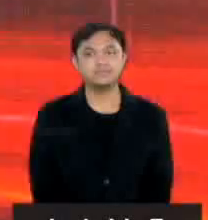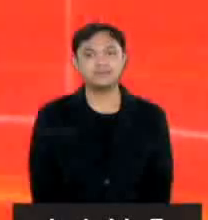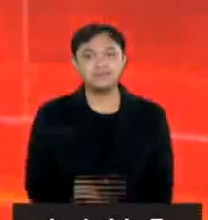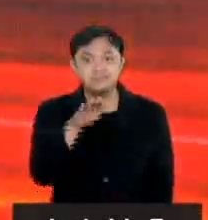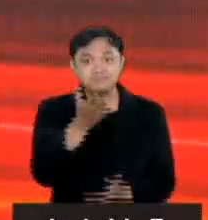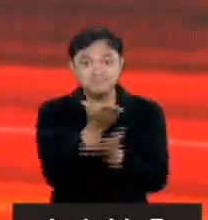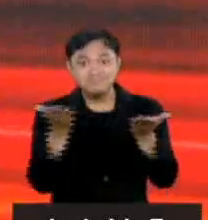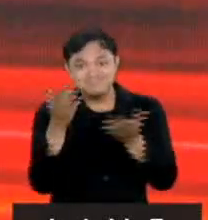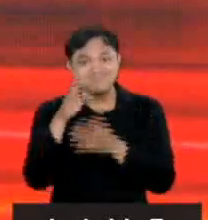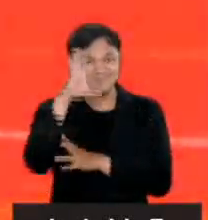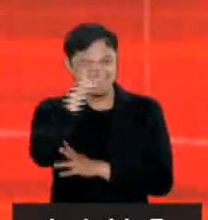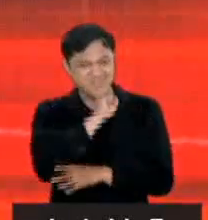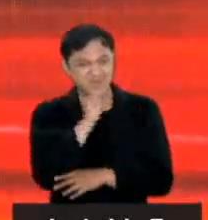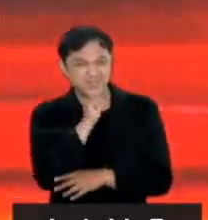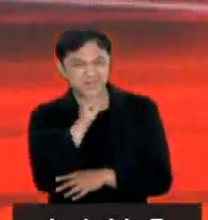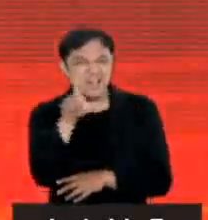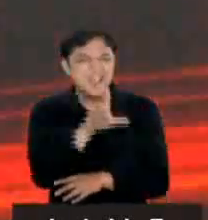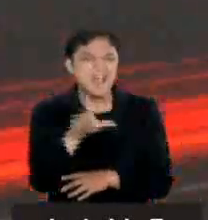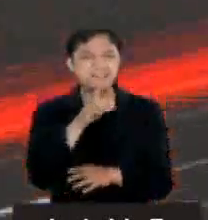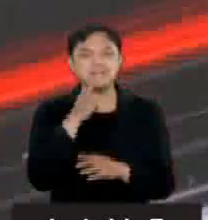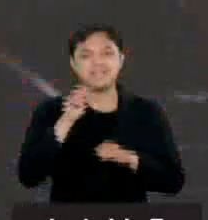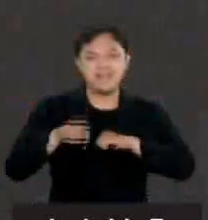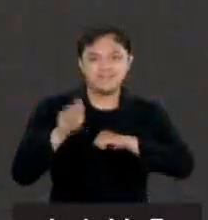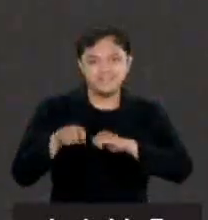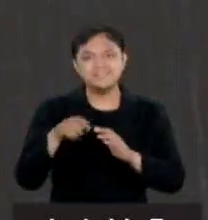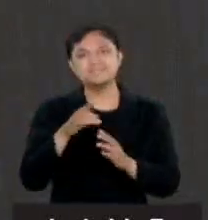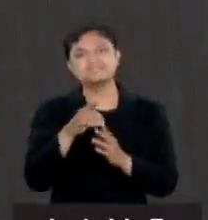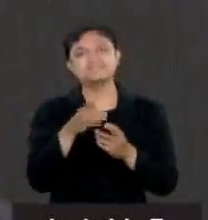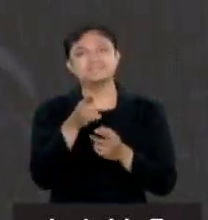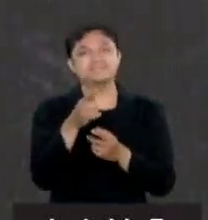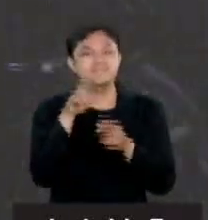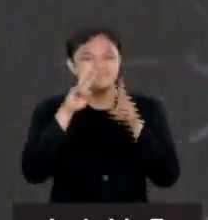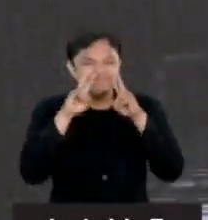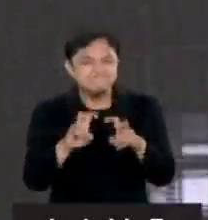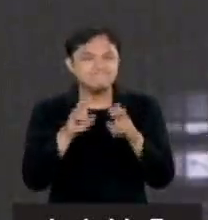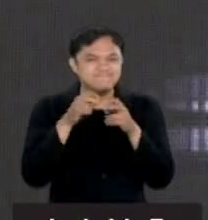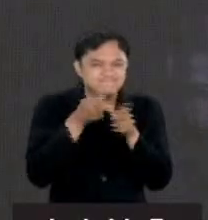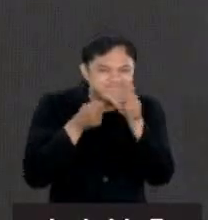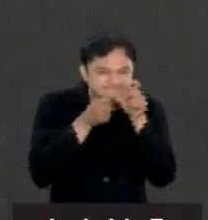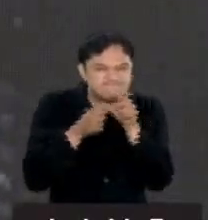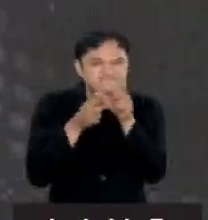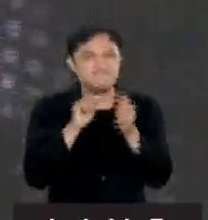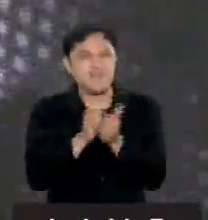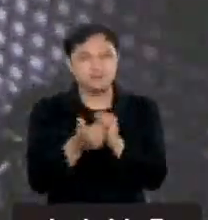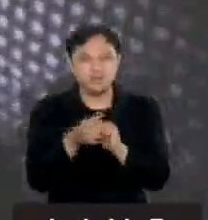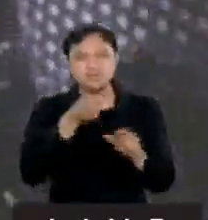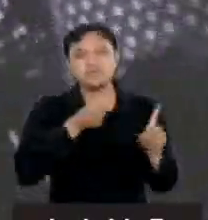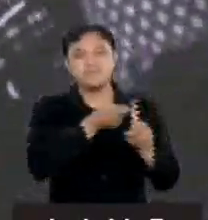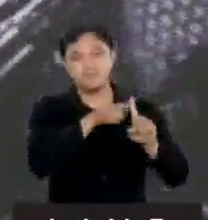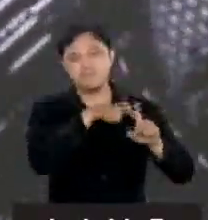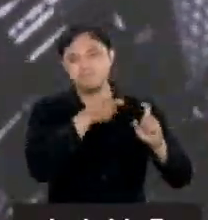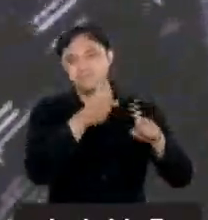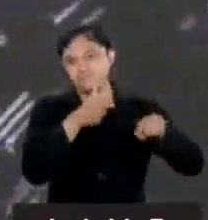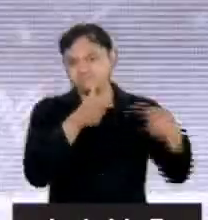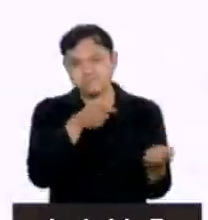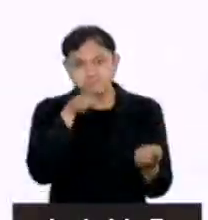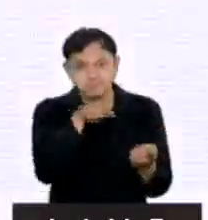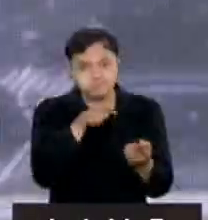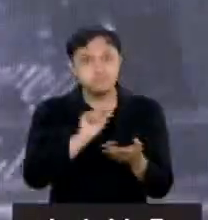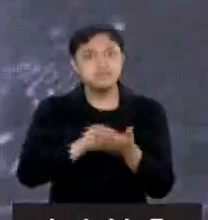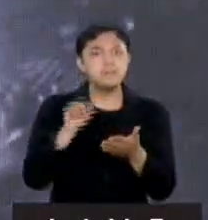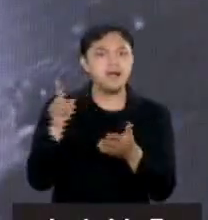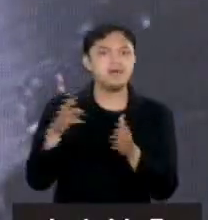Dan pemirsa, untuk mengetahui lebih lengkap terkait agenda sidang perintangan penyidikan kasus pembunuhan berencana Brigadir Yosua, sudah ada rekan